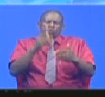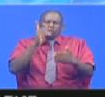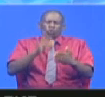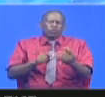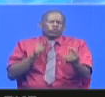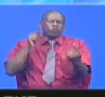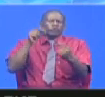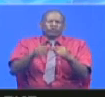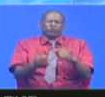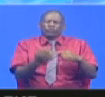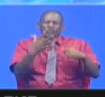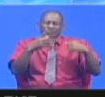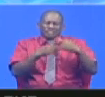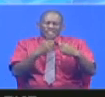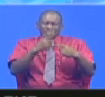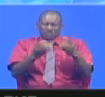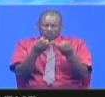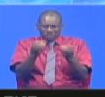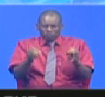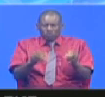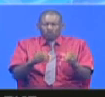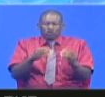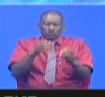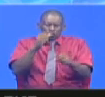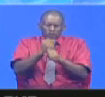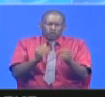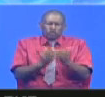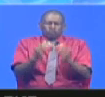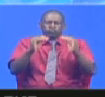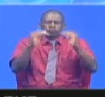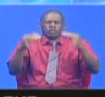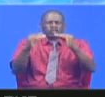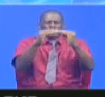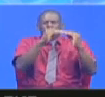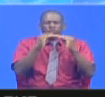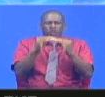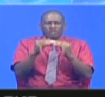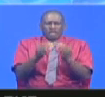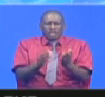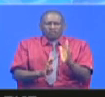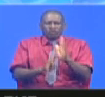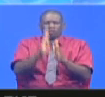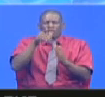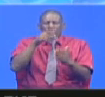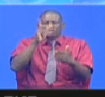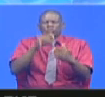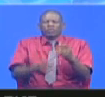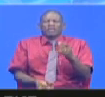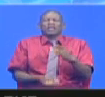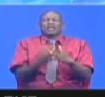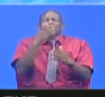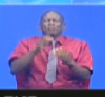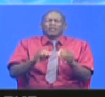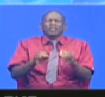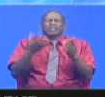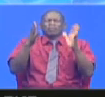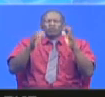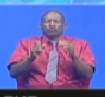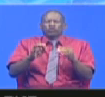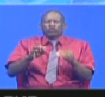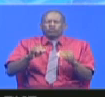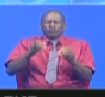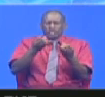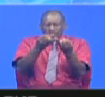kuhakikisha usawa, demokrasia na ustawi. Huo ndio ujumbe uliojitokeza kwenye sherehe ya kitaifa ya Jamhuri iliyoongozwa na Rais Uhuru